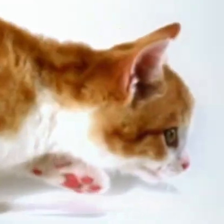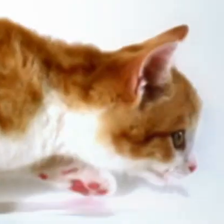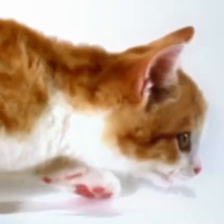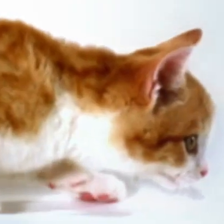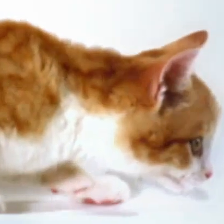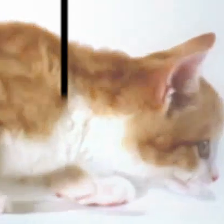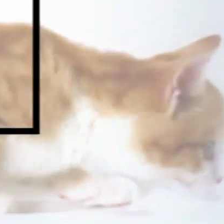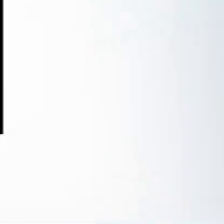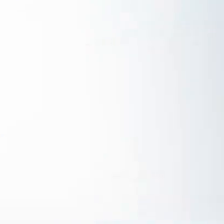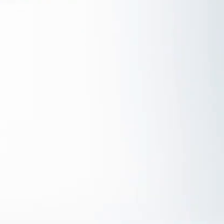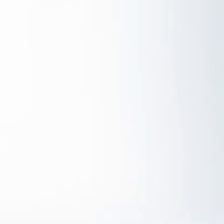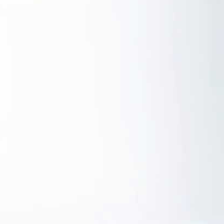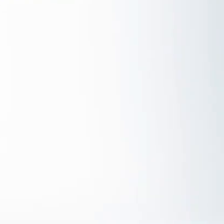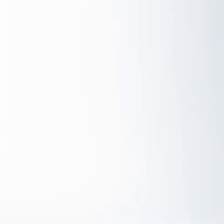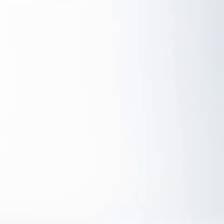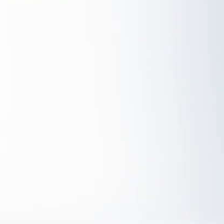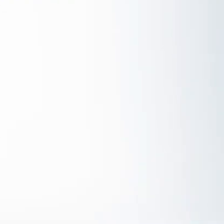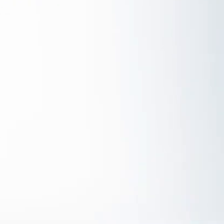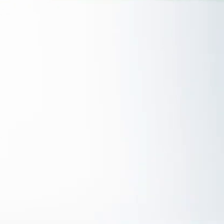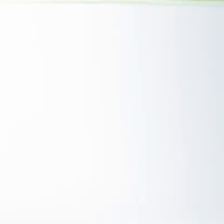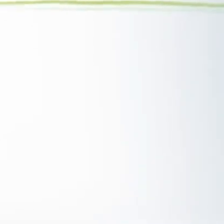těšit.